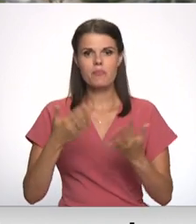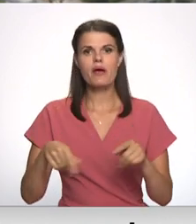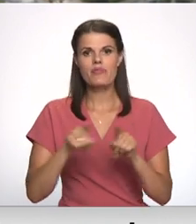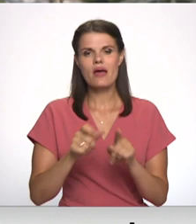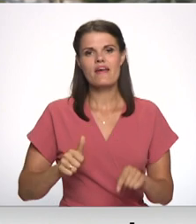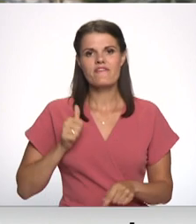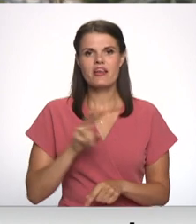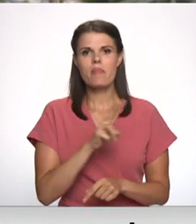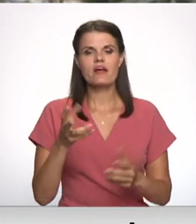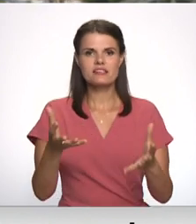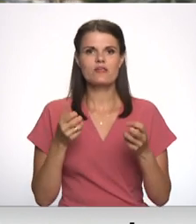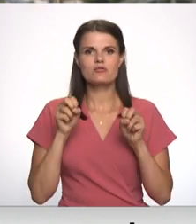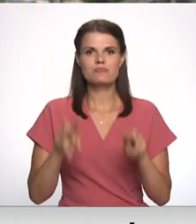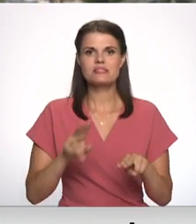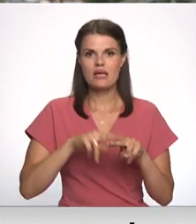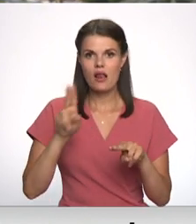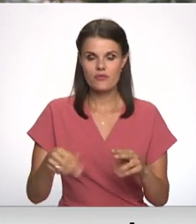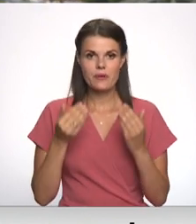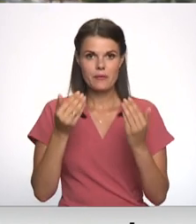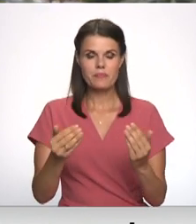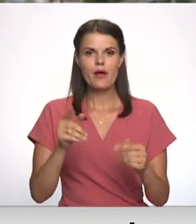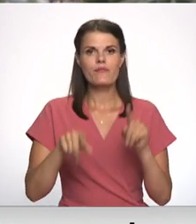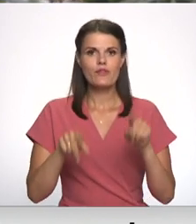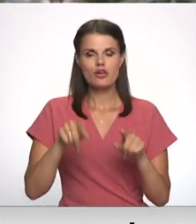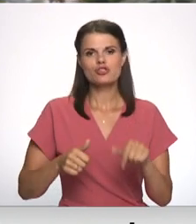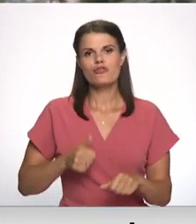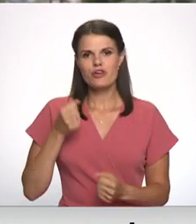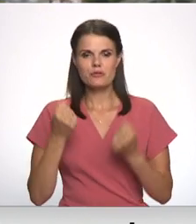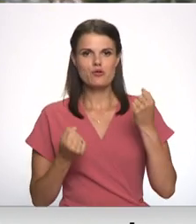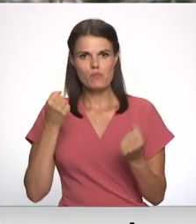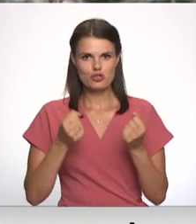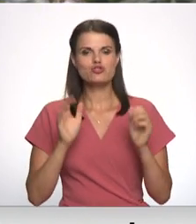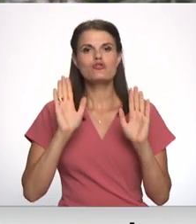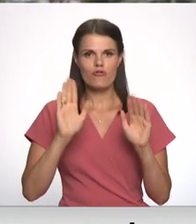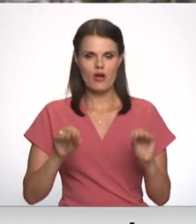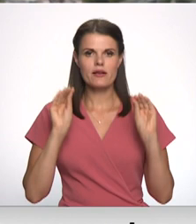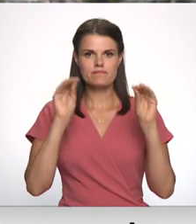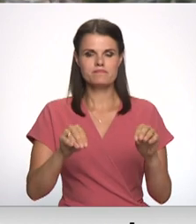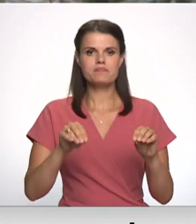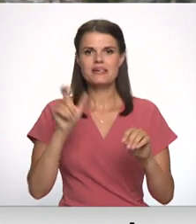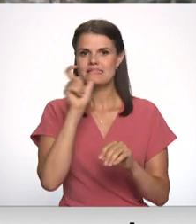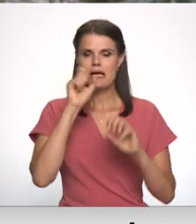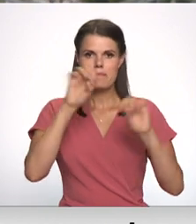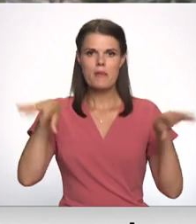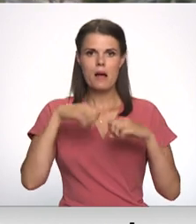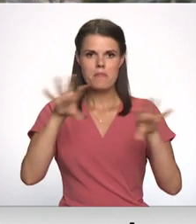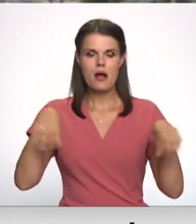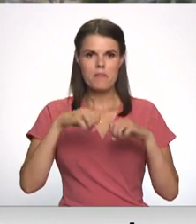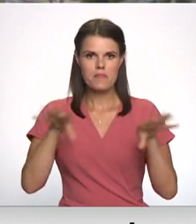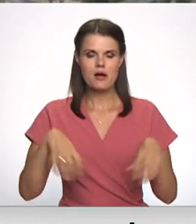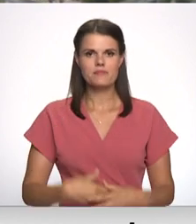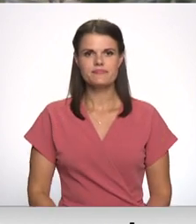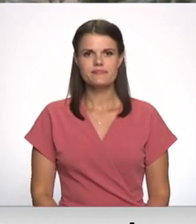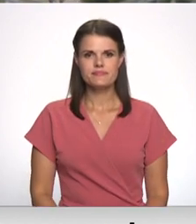kurš ieguvis īpašu atļauju. Tas nozīmē, ka atsevišķu uzņēmumu auto var tikt aprīkot ar zilām bakugunīm. Plašāk stāsta